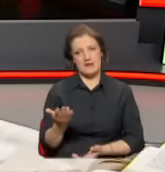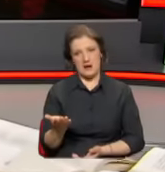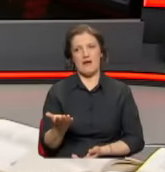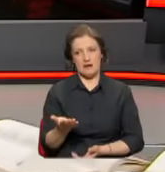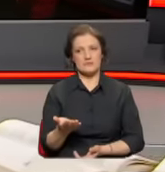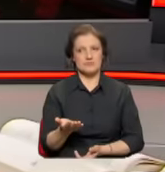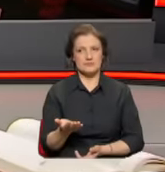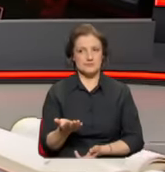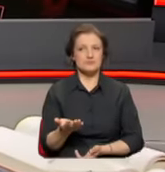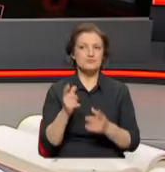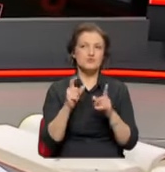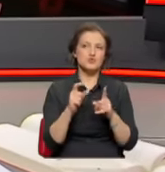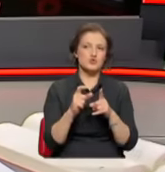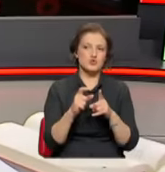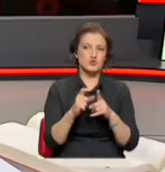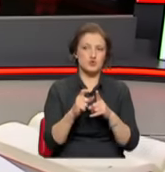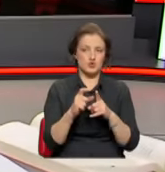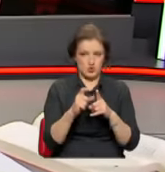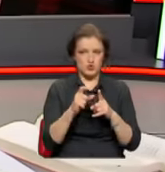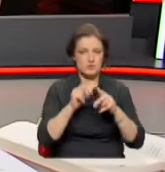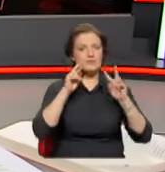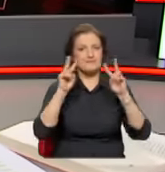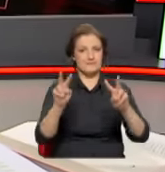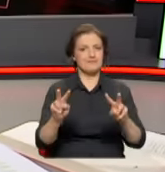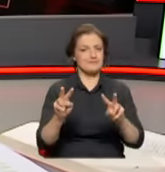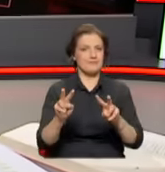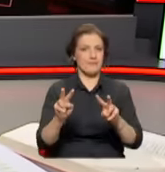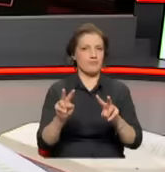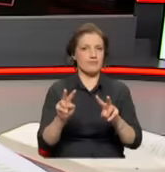Ya. Şimdi durumu görüyorsunuz.